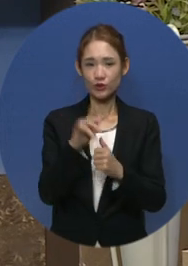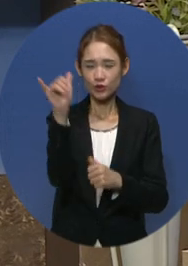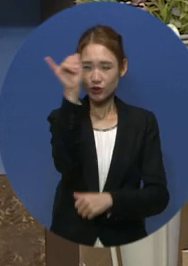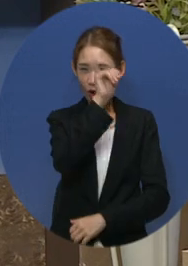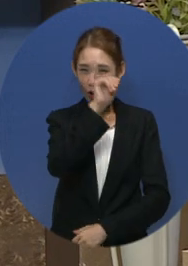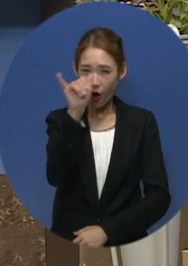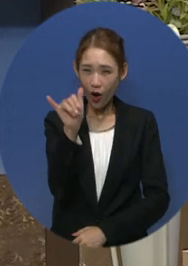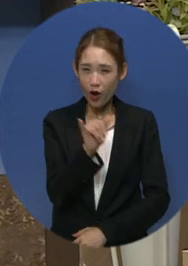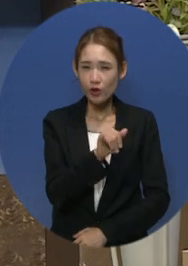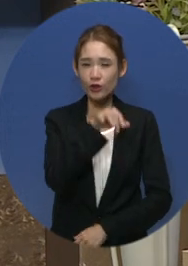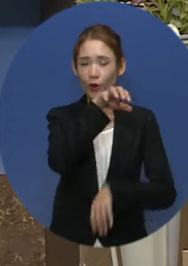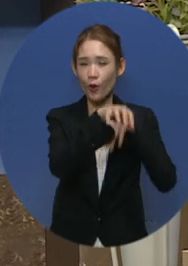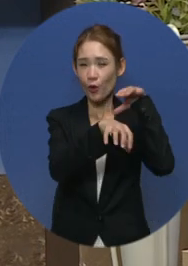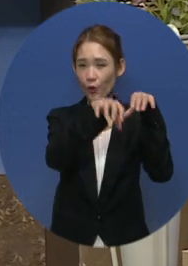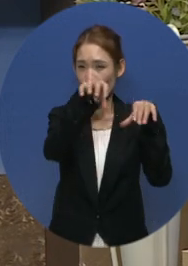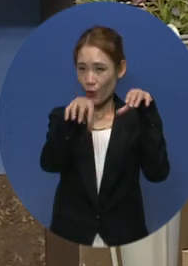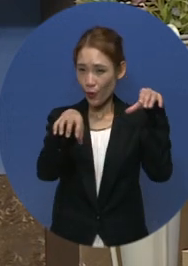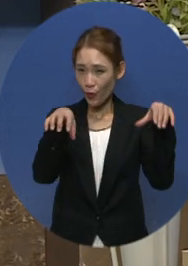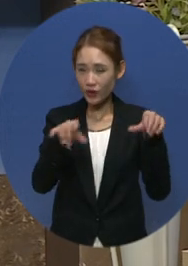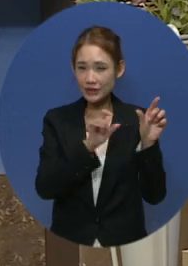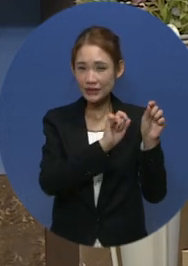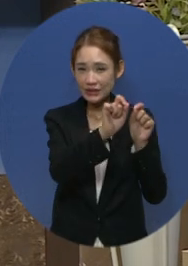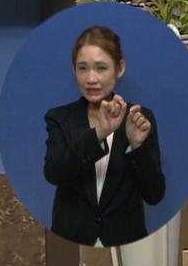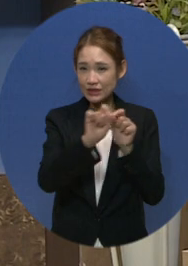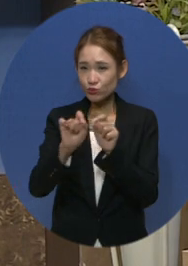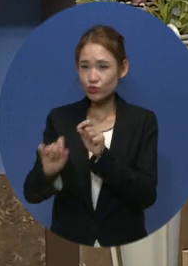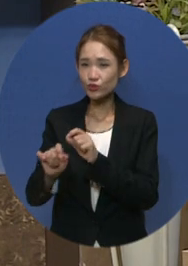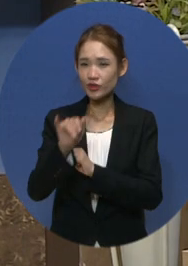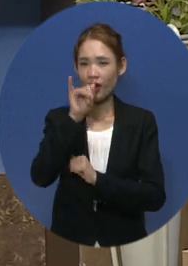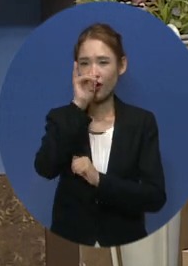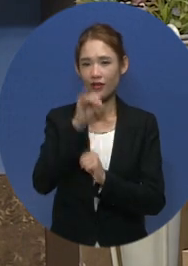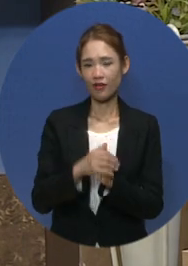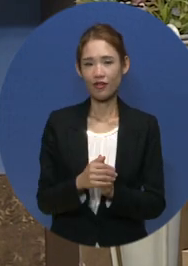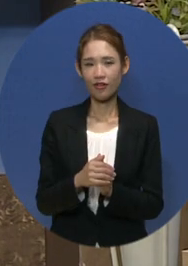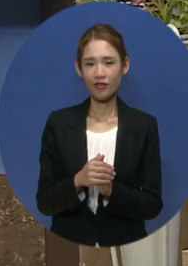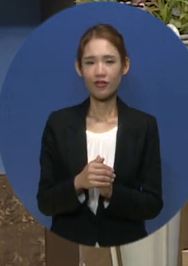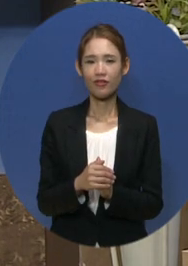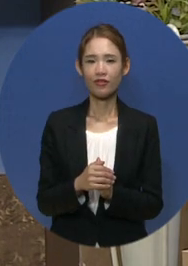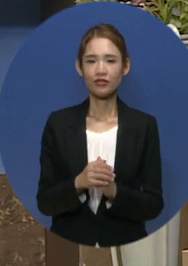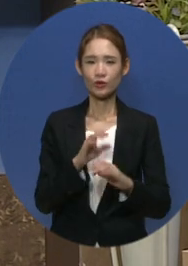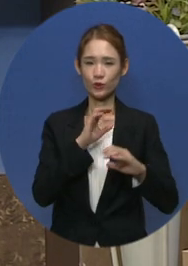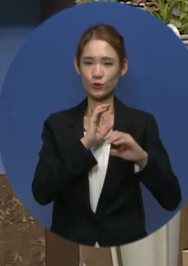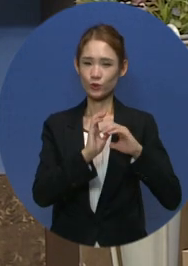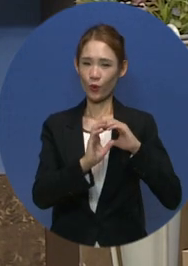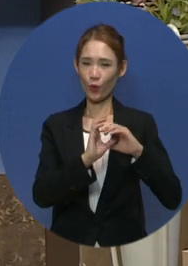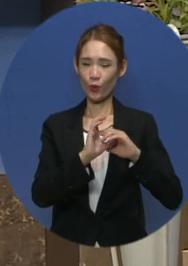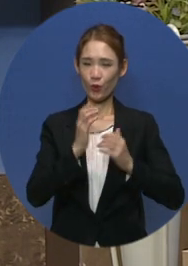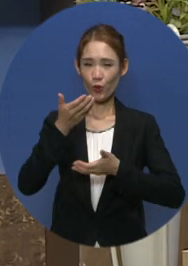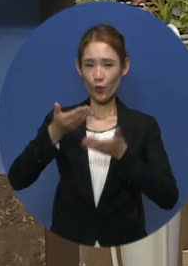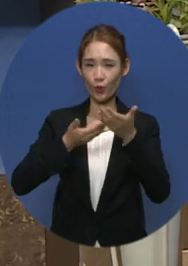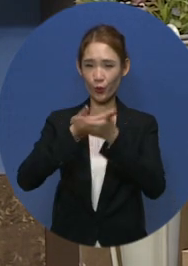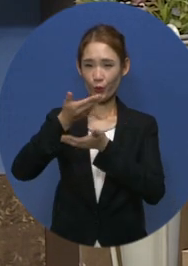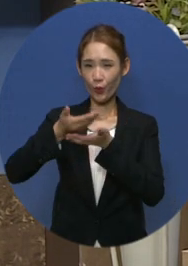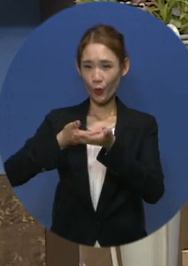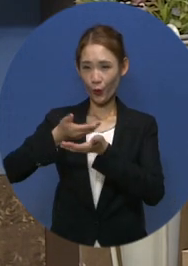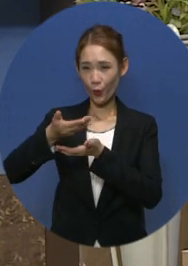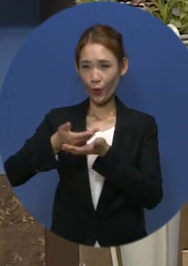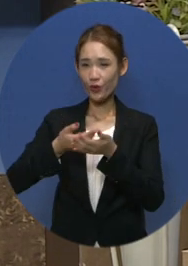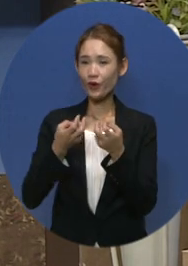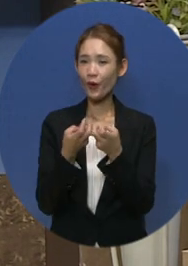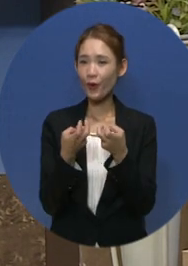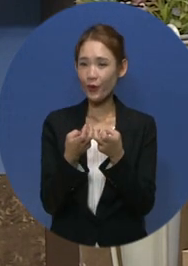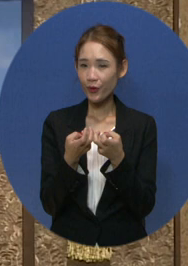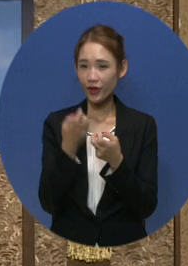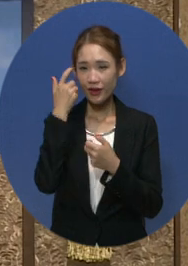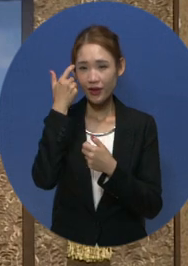이 각 곳에 네. 또 지부가 또 지부가 있으시잖아요. 예, 예, 예, 예. 그런데 이 소통이라든지 교류는 좀 어떻게 예, 이루어지고